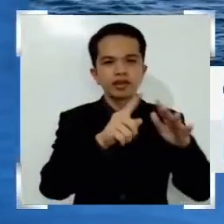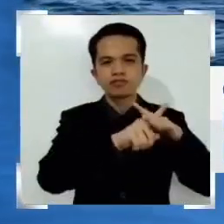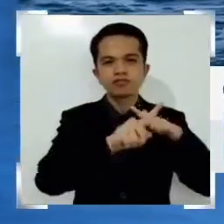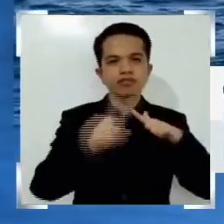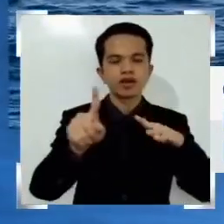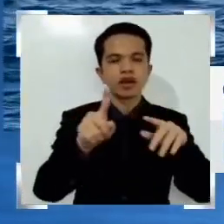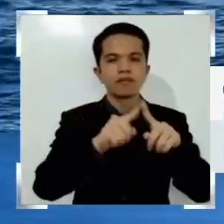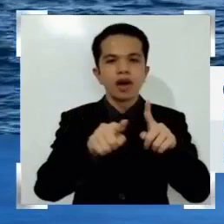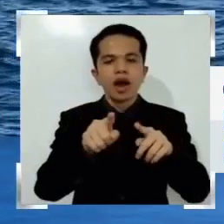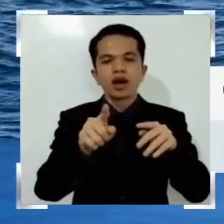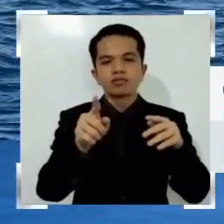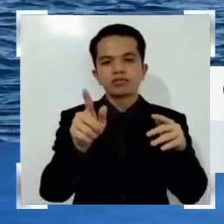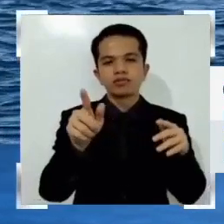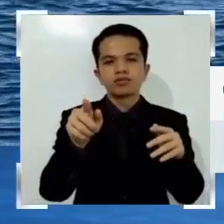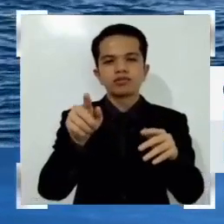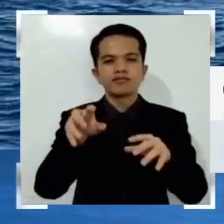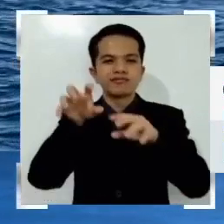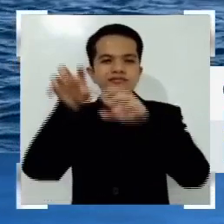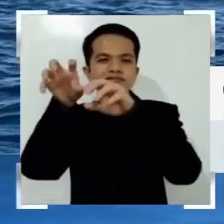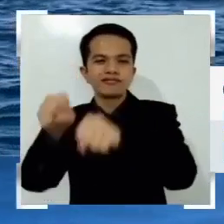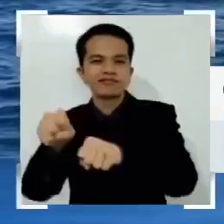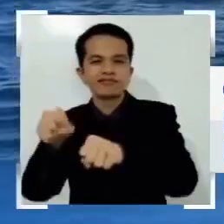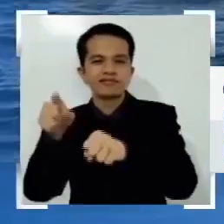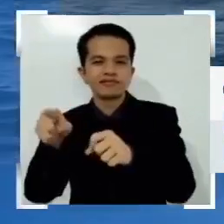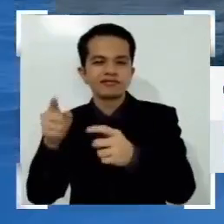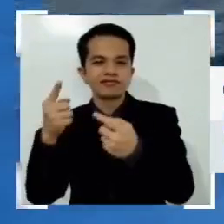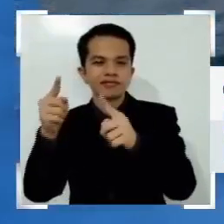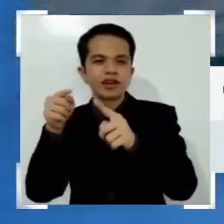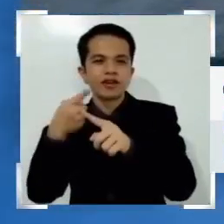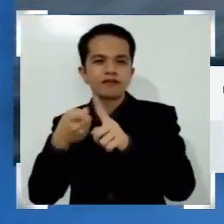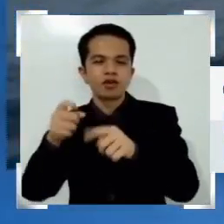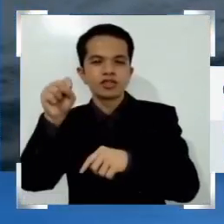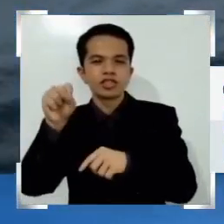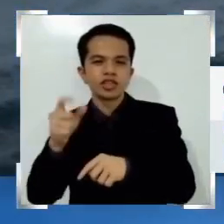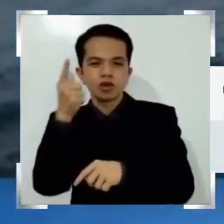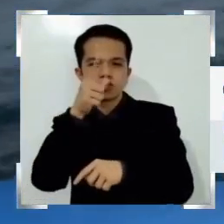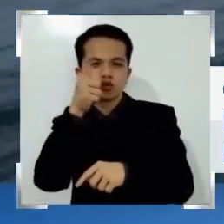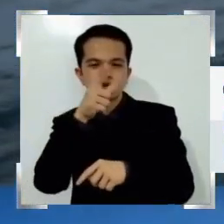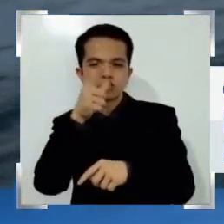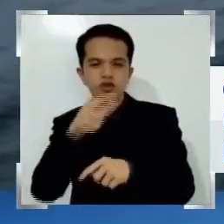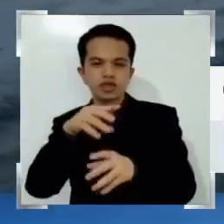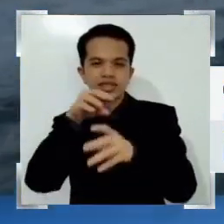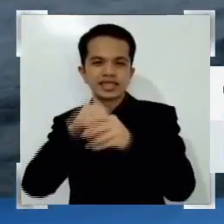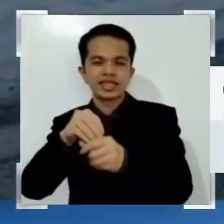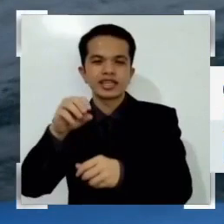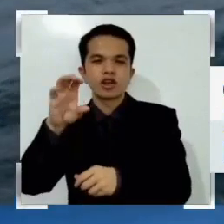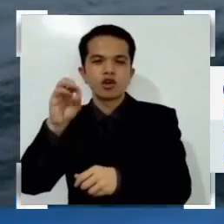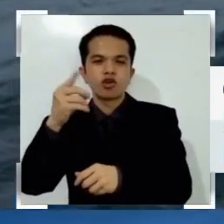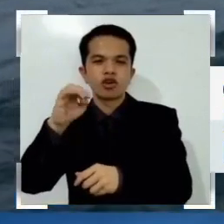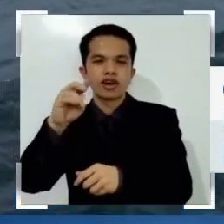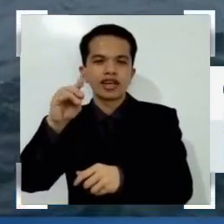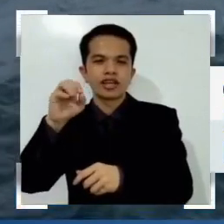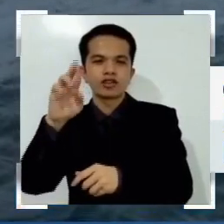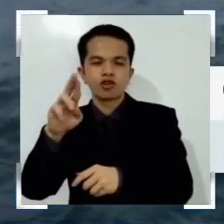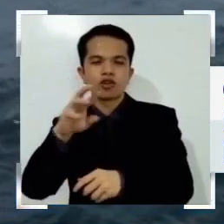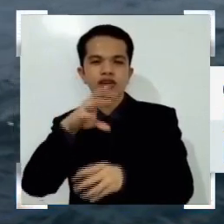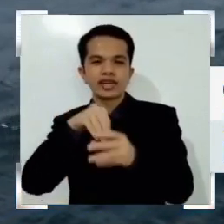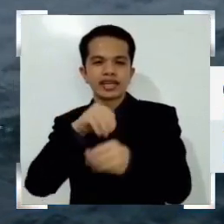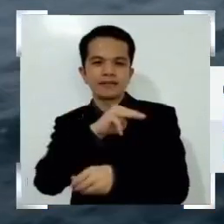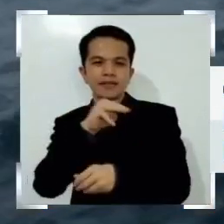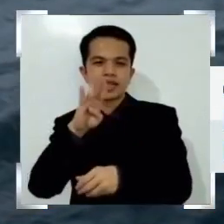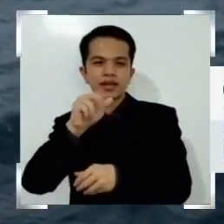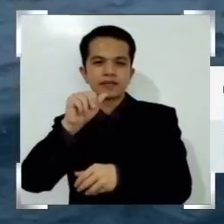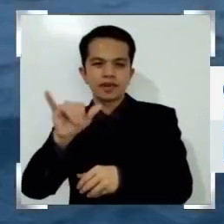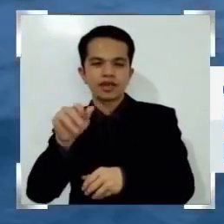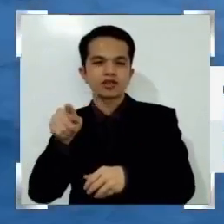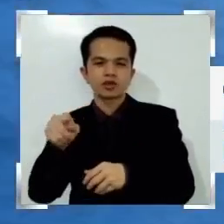at naharang sila ng puwersa ng Naval Forces Southern Luzon, bandang Corregidor Island sa Manila Bay. Hindi naman na raw pumalag ang 11 crew ng